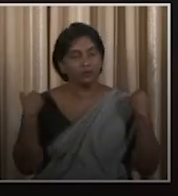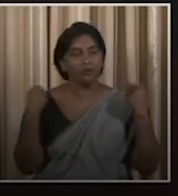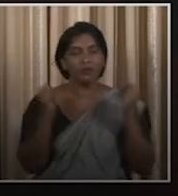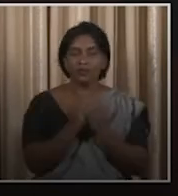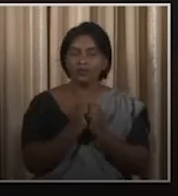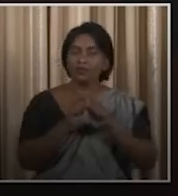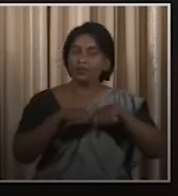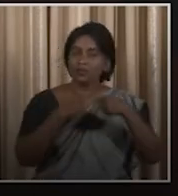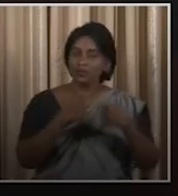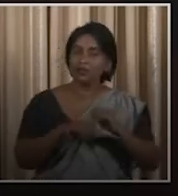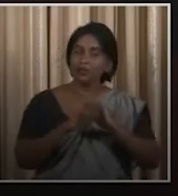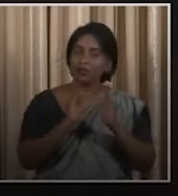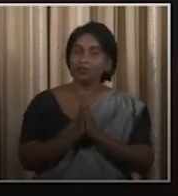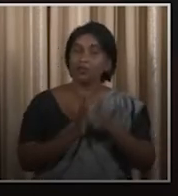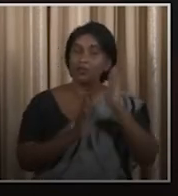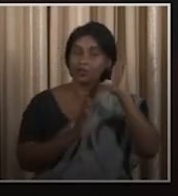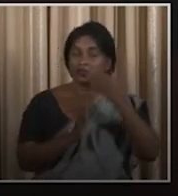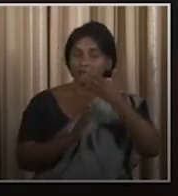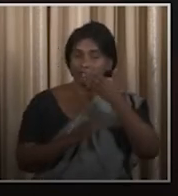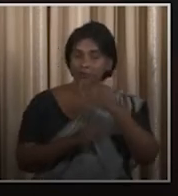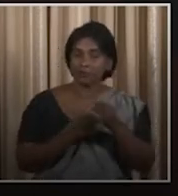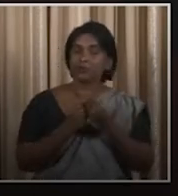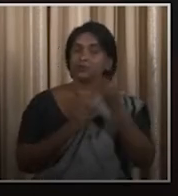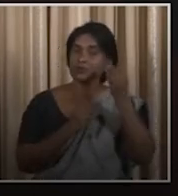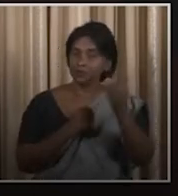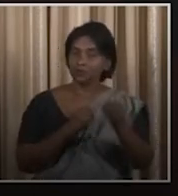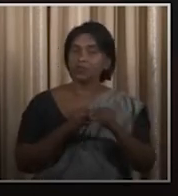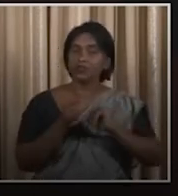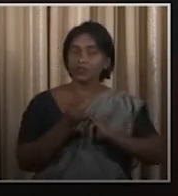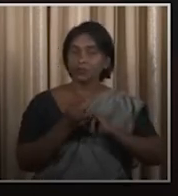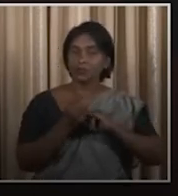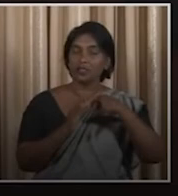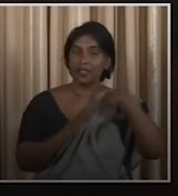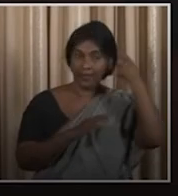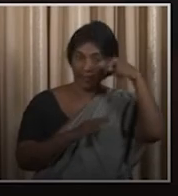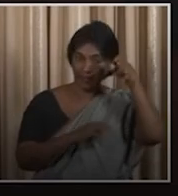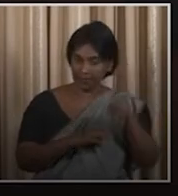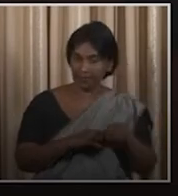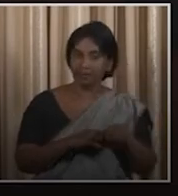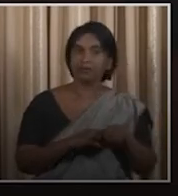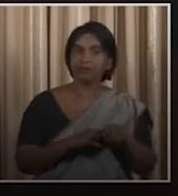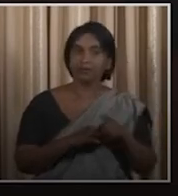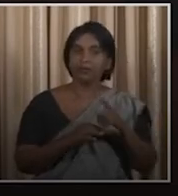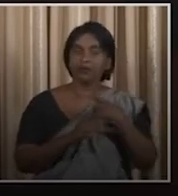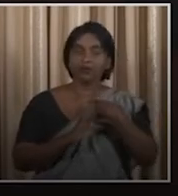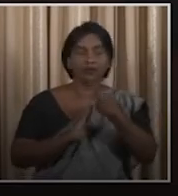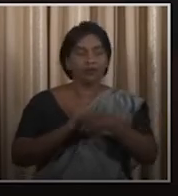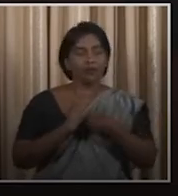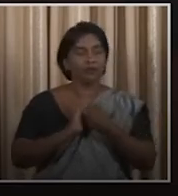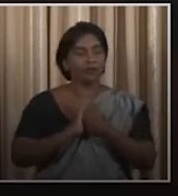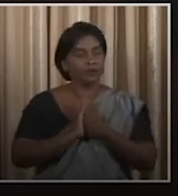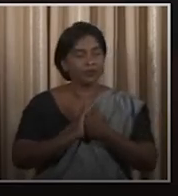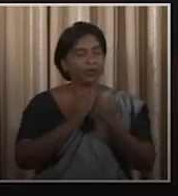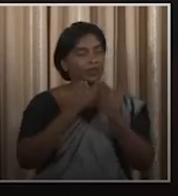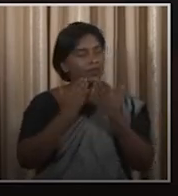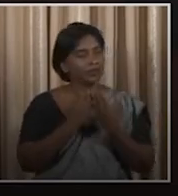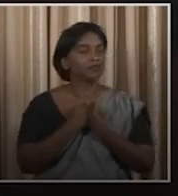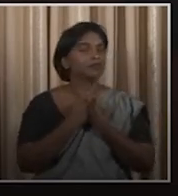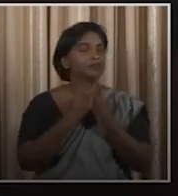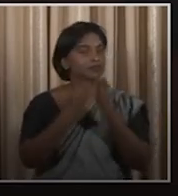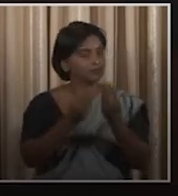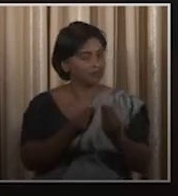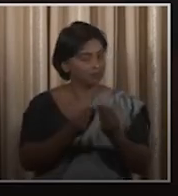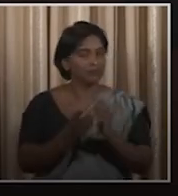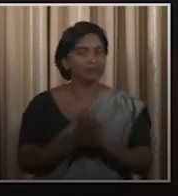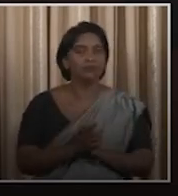හා විශිෂ්ට හැකියාව කැප කරපු සුමිත්‍රා පීරිස් මැතිණියට ජාතියේ ප්‍රණාමීත්වයේ යුතුයි